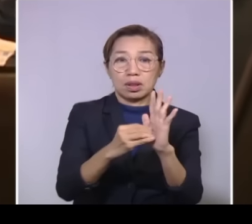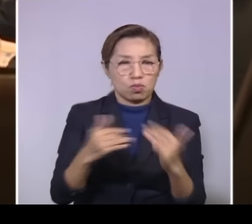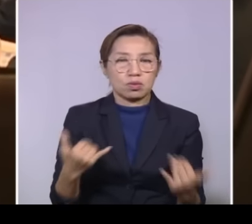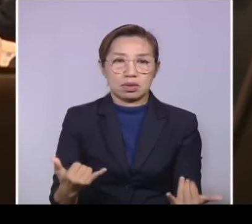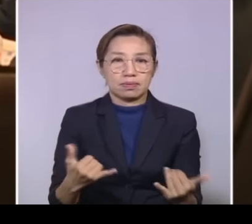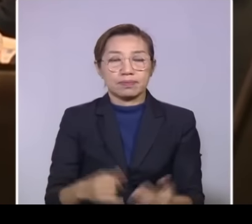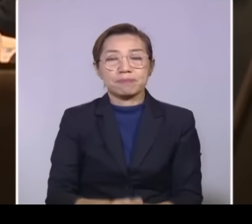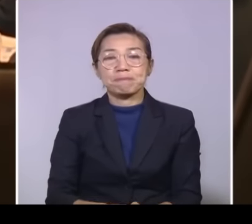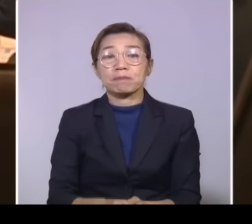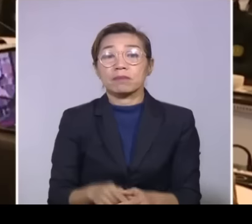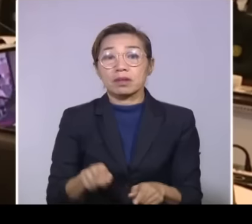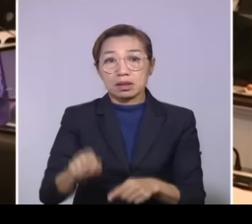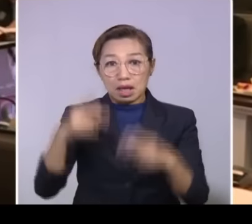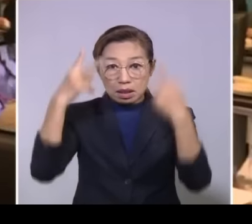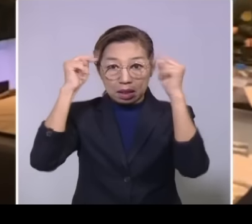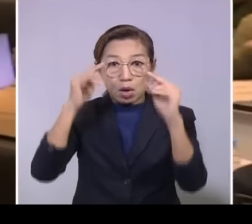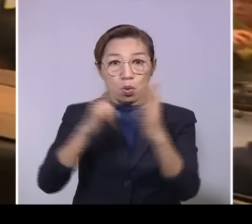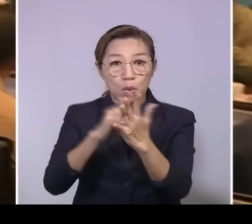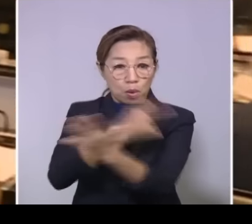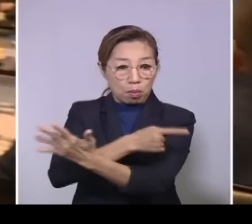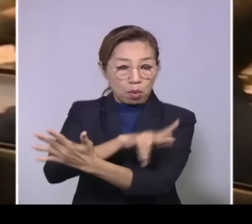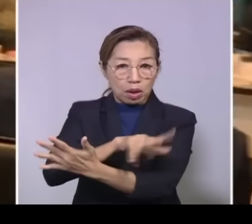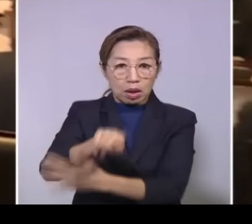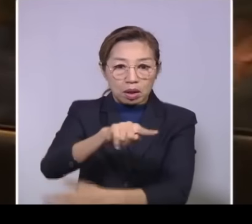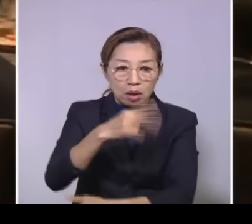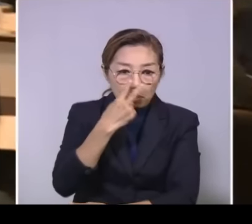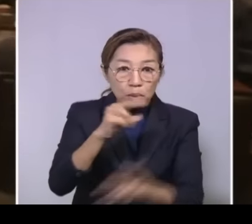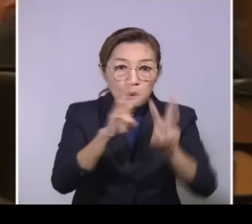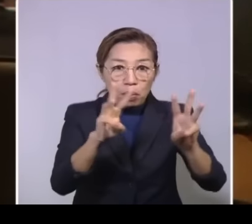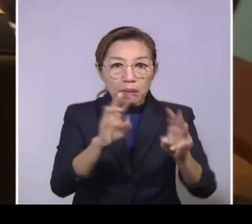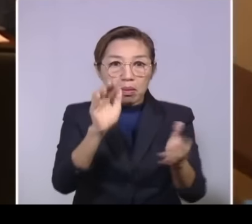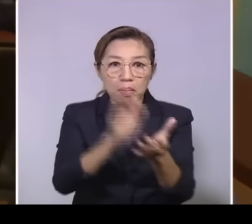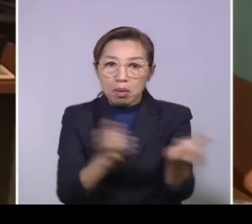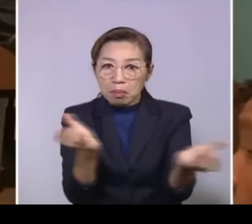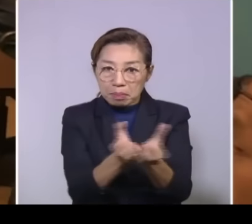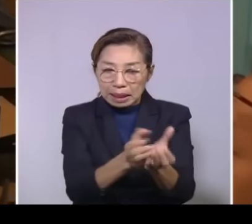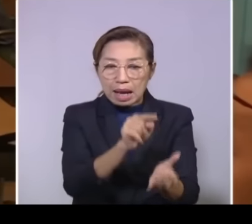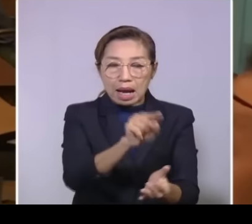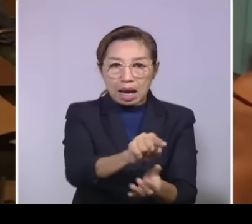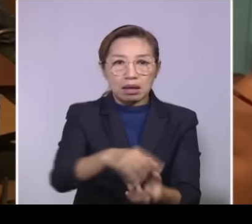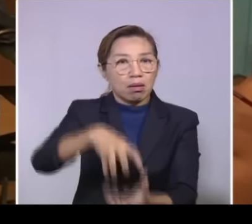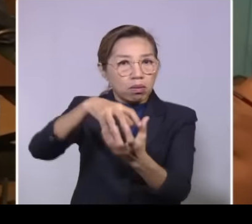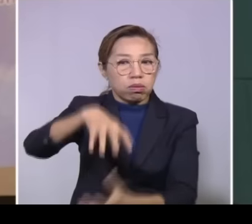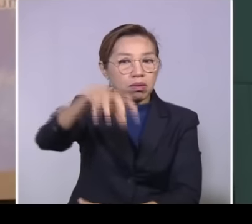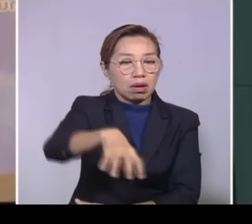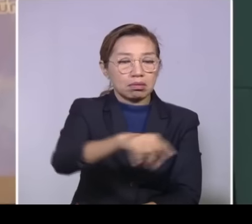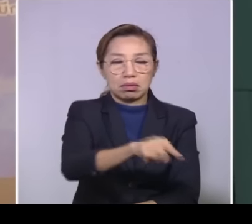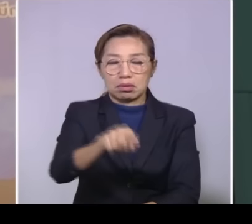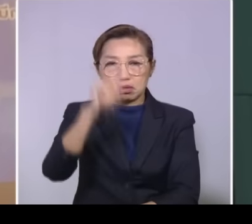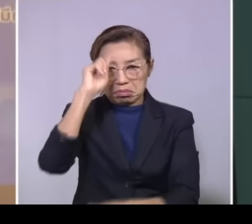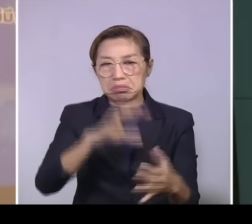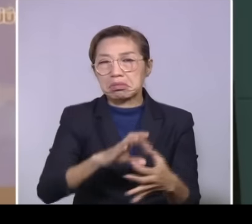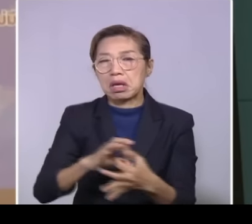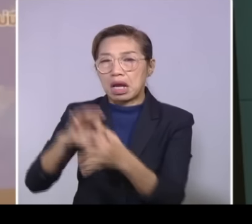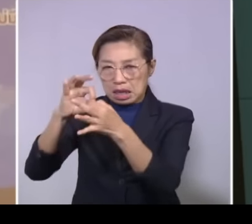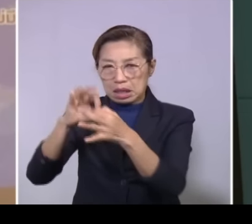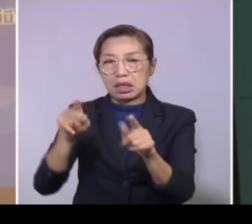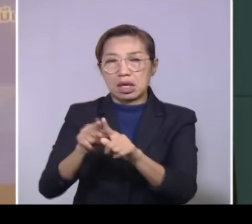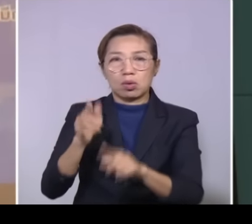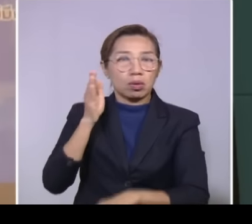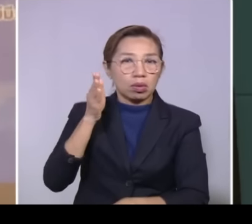กันนี้ซึ่งวันนี้ที่ท่านนายกจะไปดูเรื่องของบ่อนการพนันการพนันออนไลน์นี่มันน่าจะเชื่อมโยงถึงเรื่องการทำ Entertainment Complexด้วยนะ